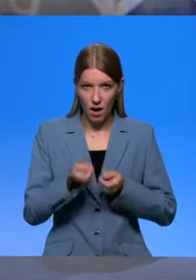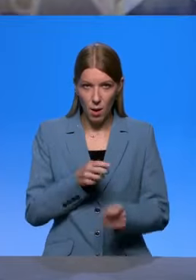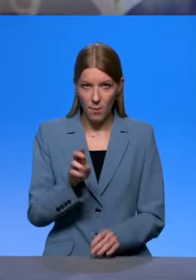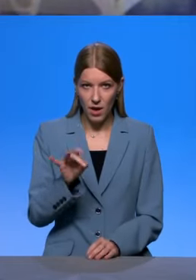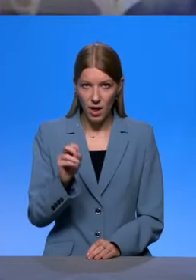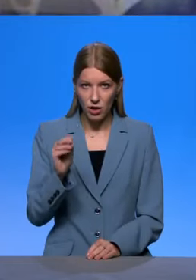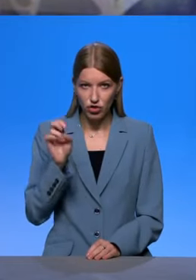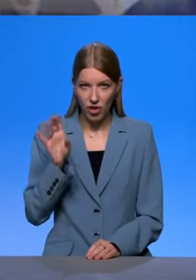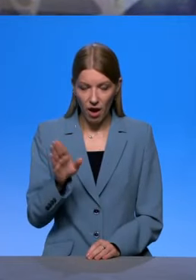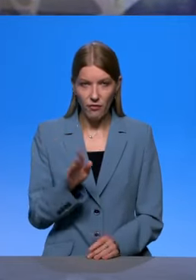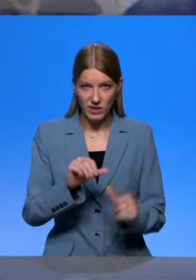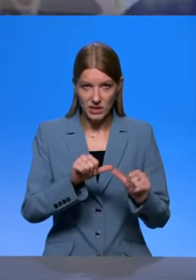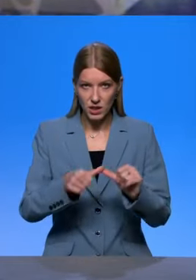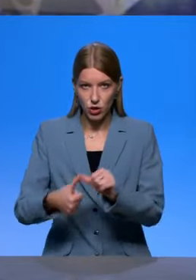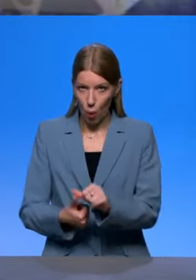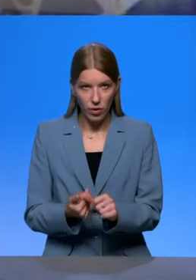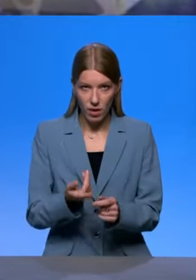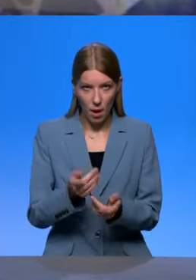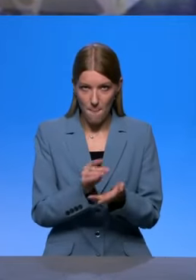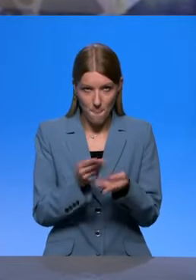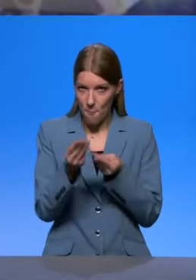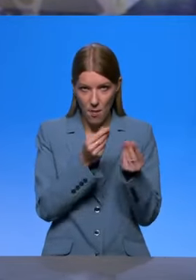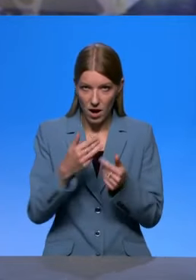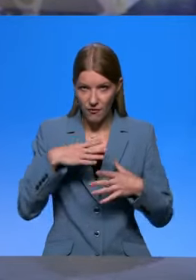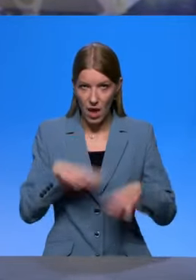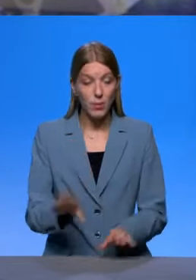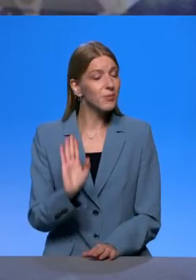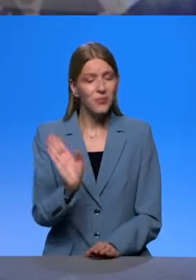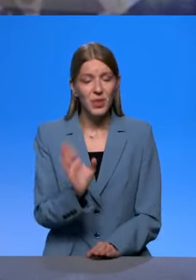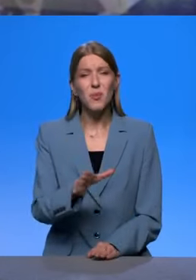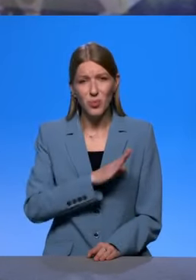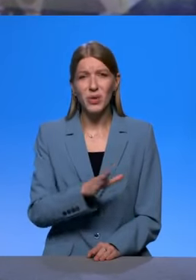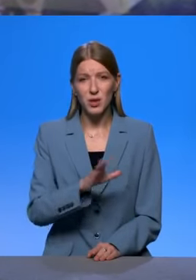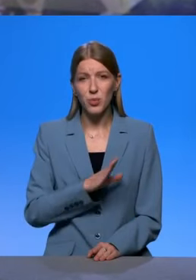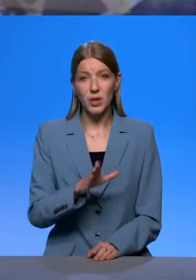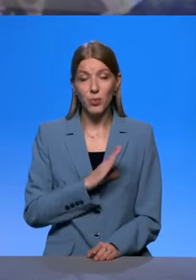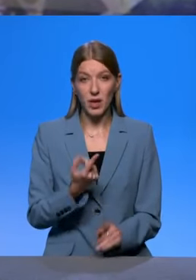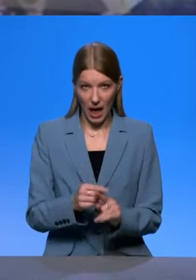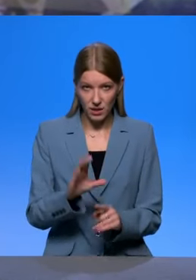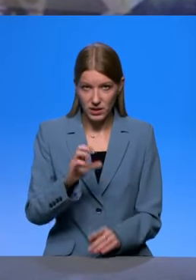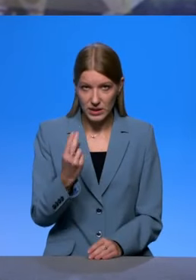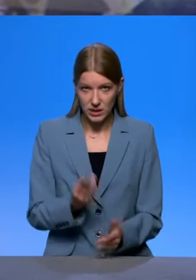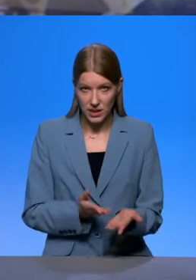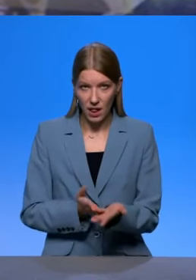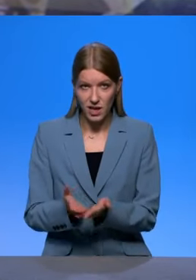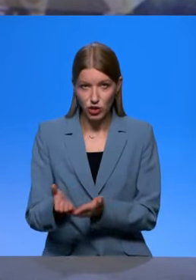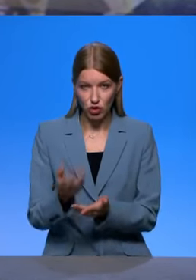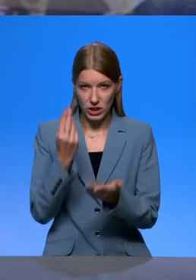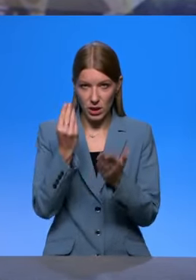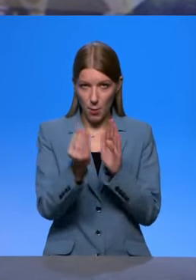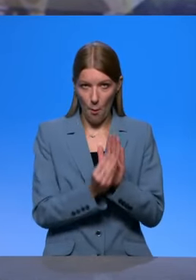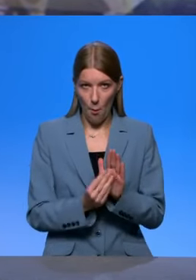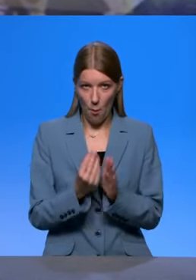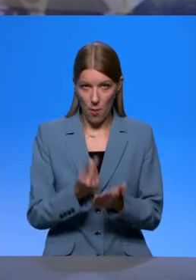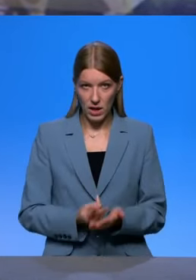Магов были. Причем, знаете, что интересно? Это ведь проповедуется на уровне государства. Это ведь социологические уже, по сути дела, показатели. Понимаете, когда